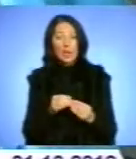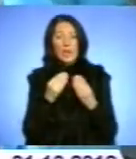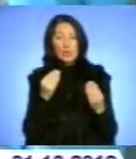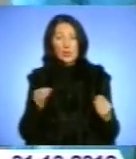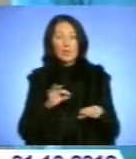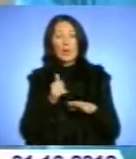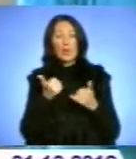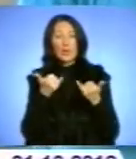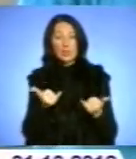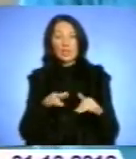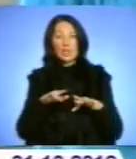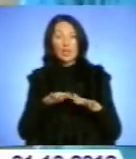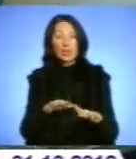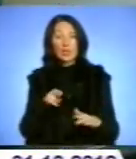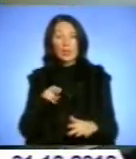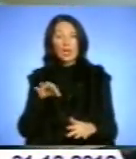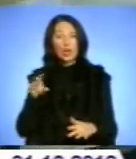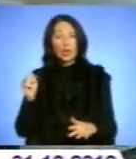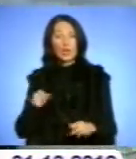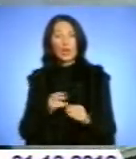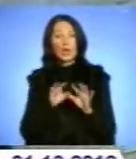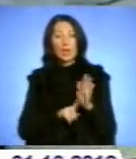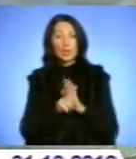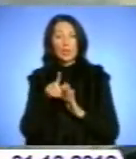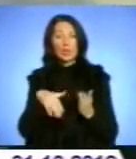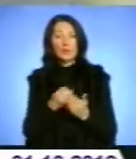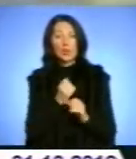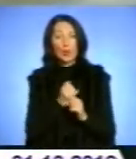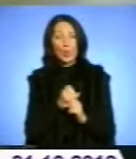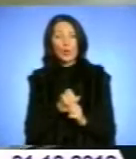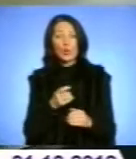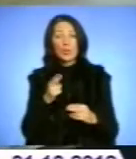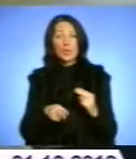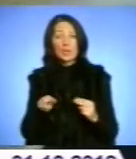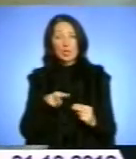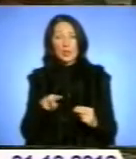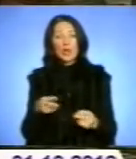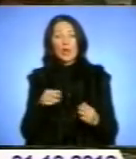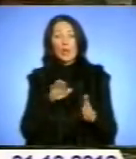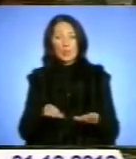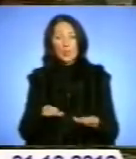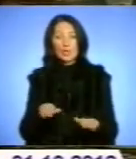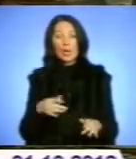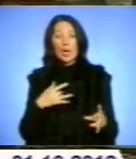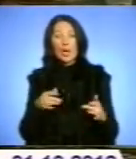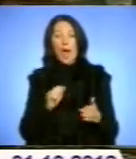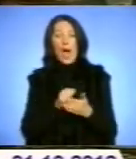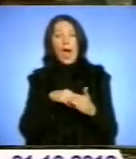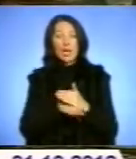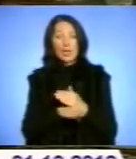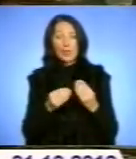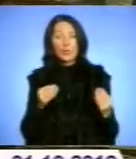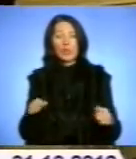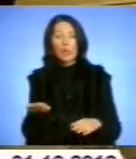діяльності реформатора Петра Столипіна, розпочне свою роботу наприкінці листопада у приміщенні Столичного державного архіву музею літератури та мистецтва на